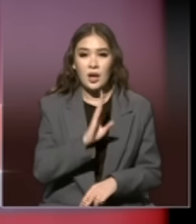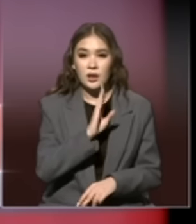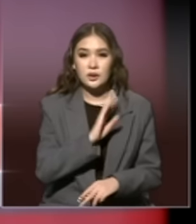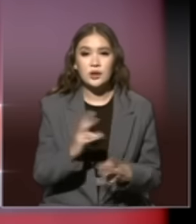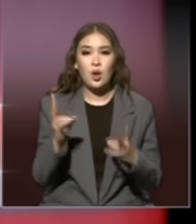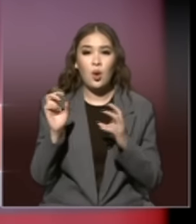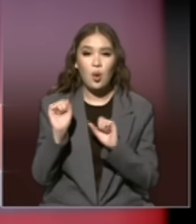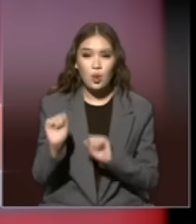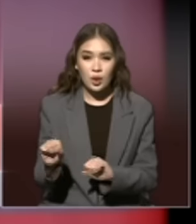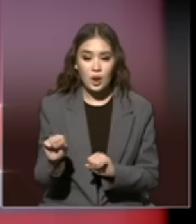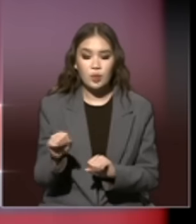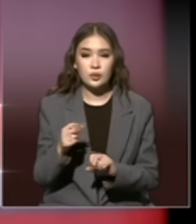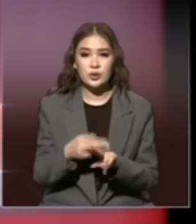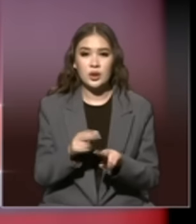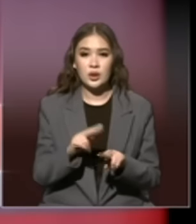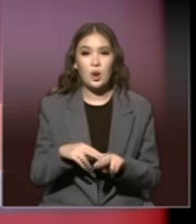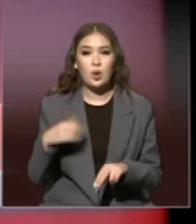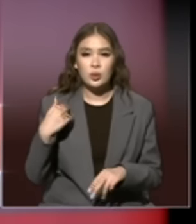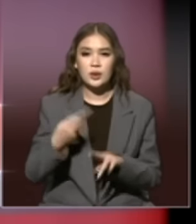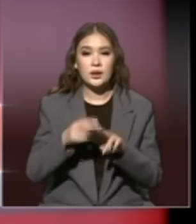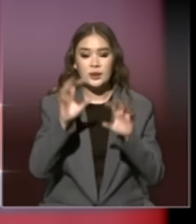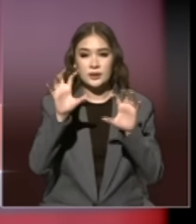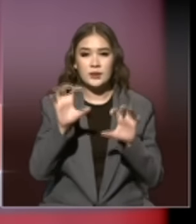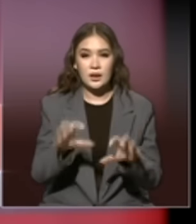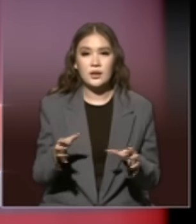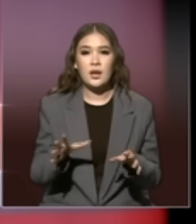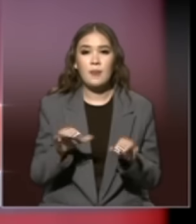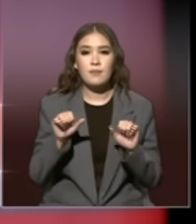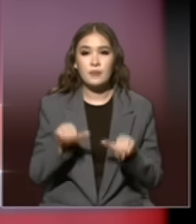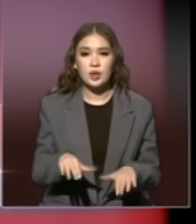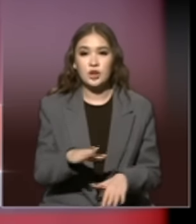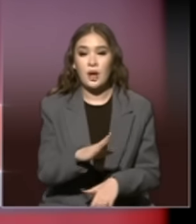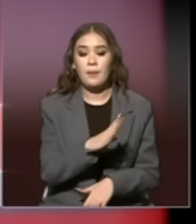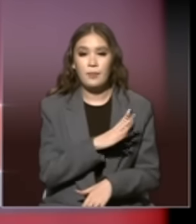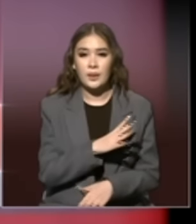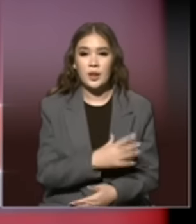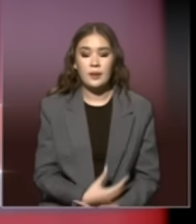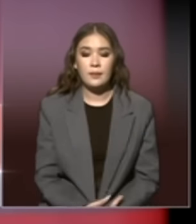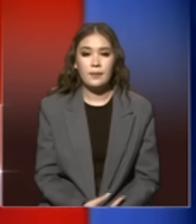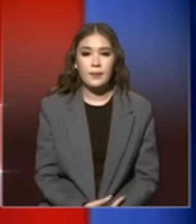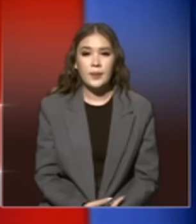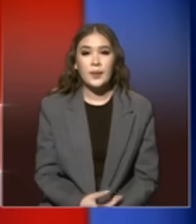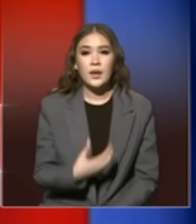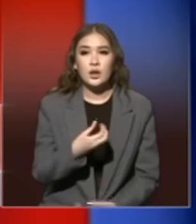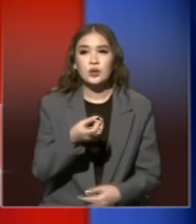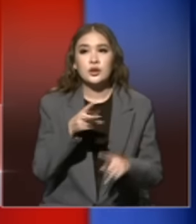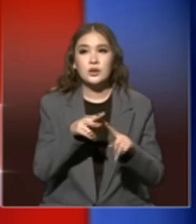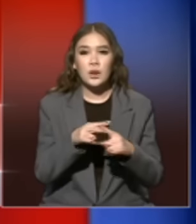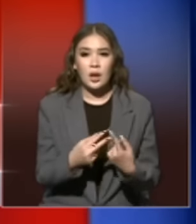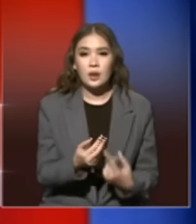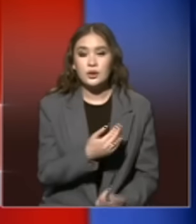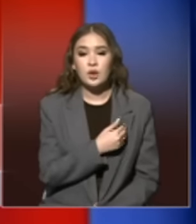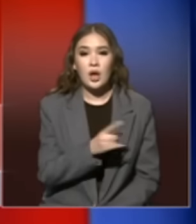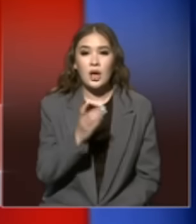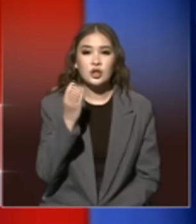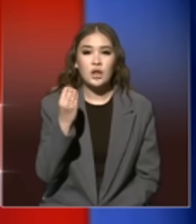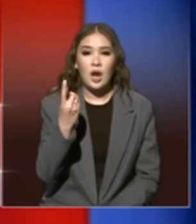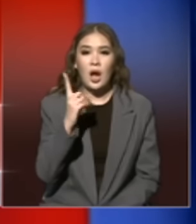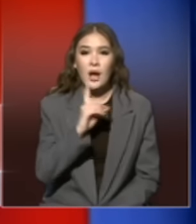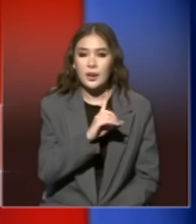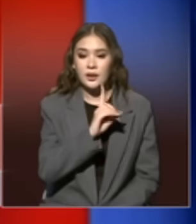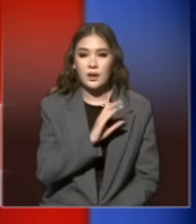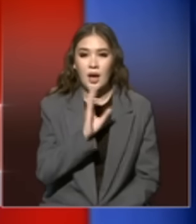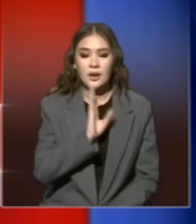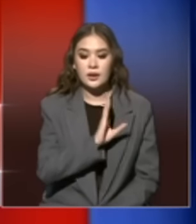қорғау үшін қолданылатын осы заңды қабылдады деп айта аламын. Бұл енді мына жаңағы сөзіңізді бөлейін. Жалғыз әйел адамды қорғау емес, бұл жаңа